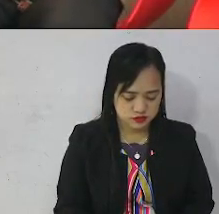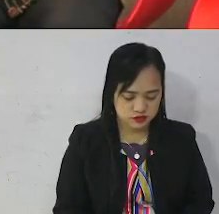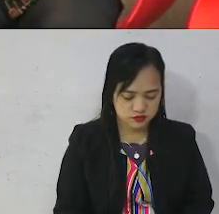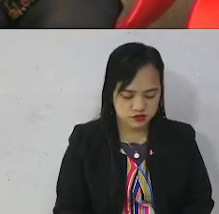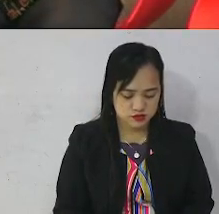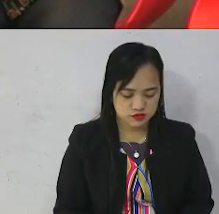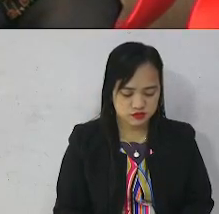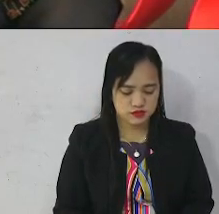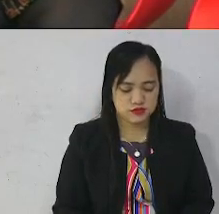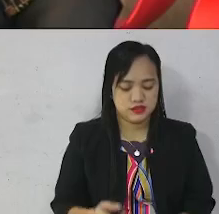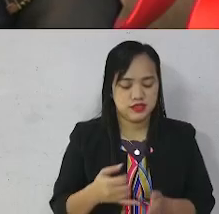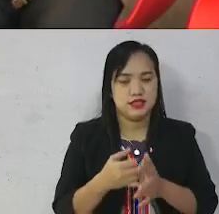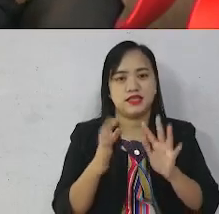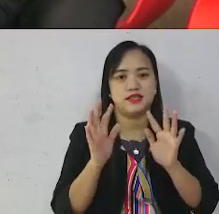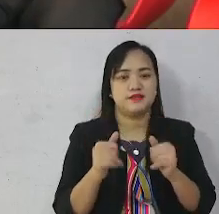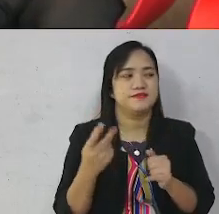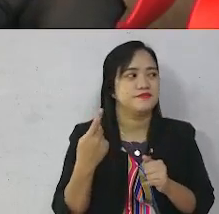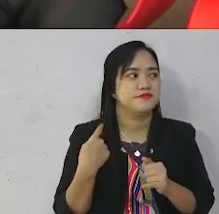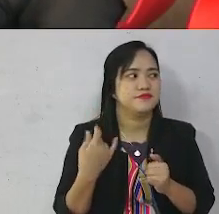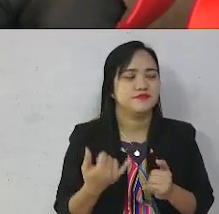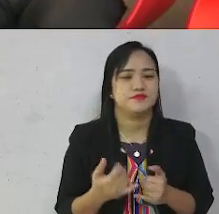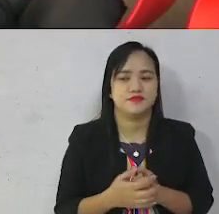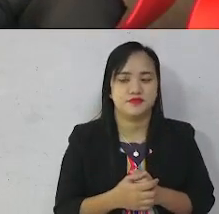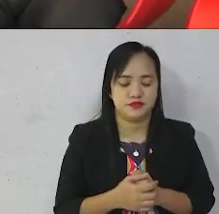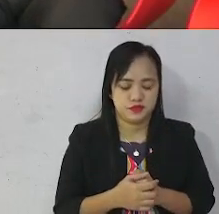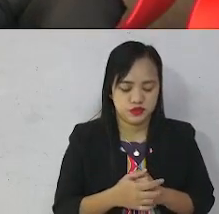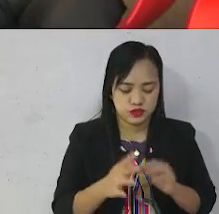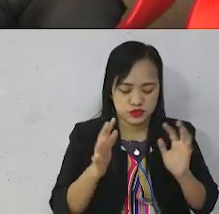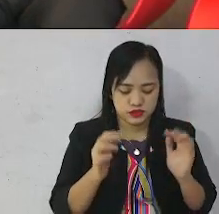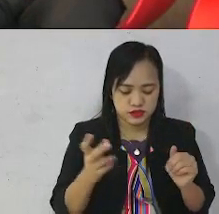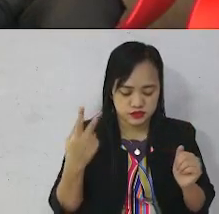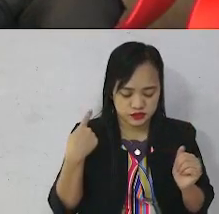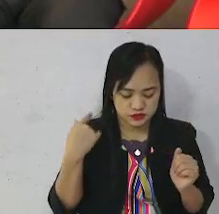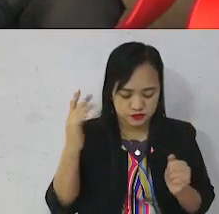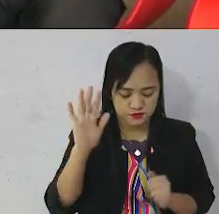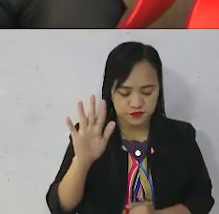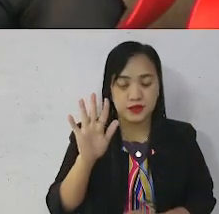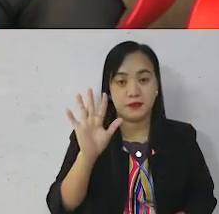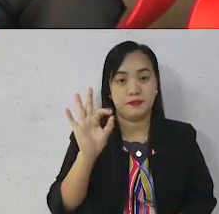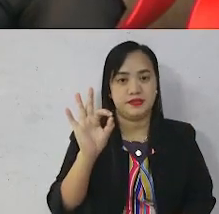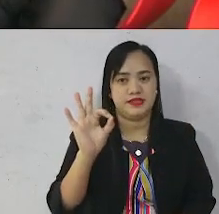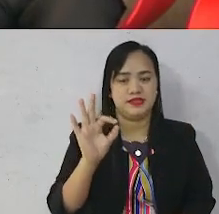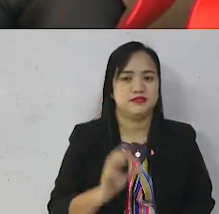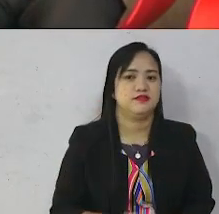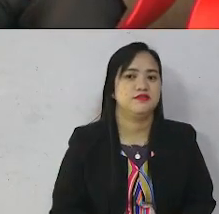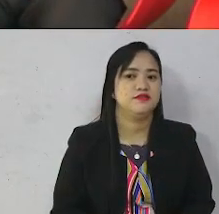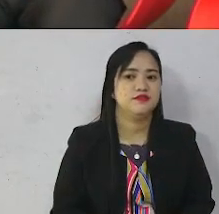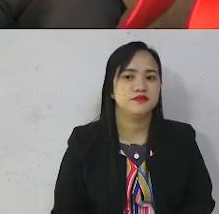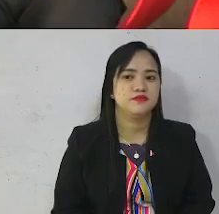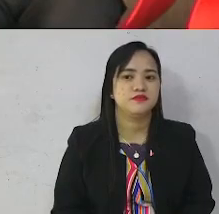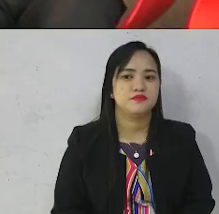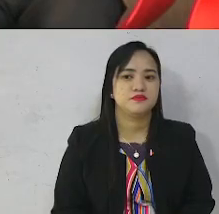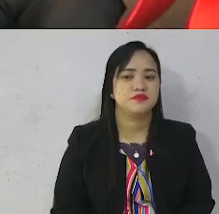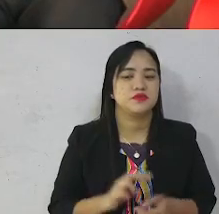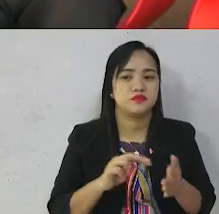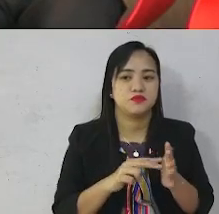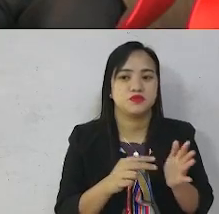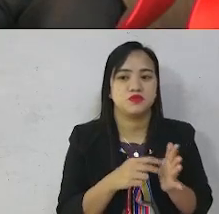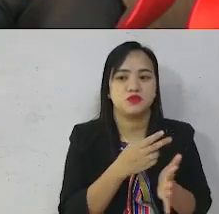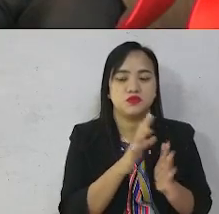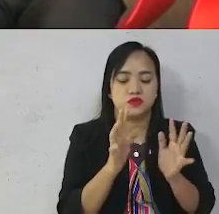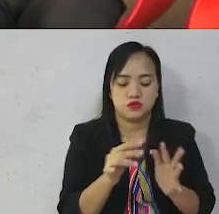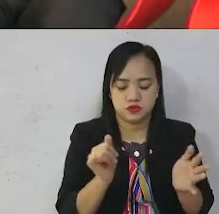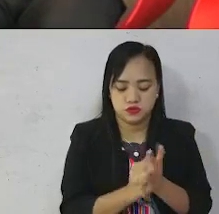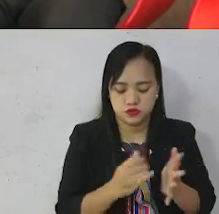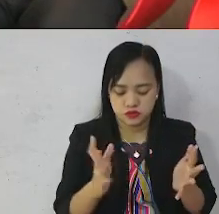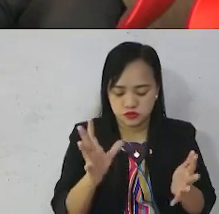lang Hala grabe Hindi mga ano lang yung mga 5 ganan 59 ganon h sa maabot niya pa yun ay hindi na